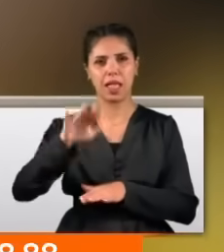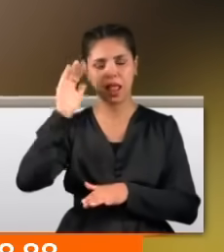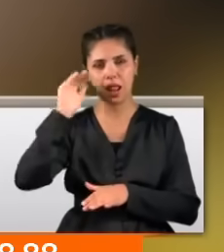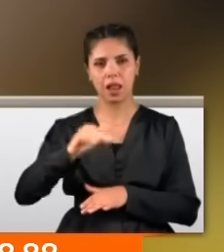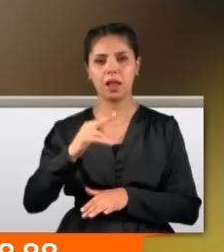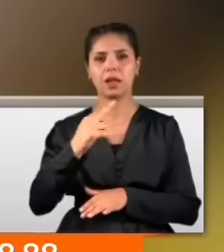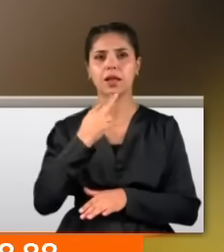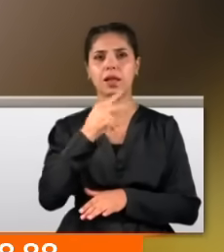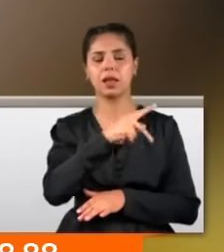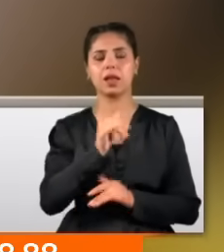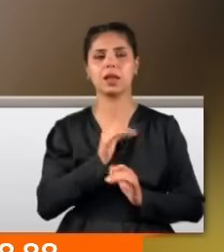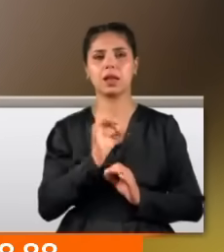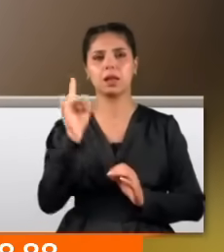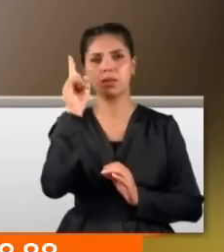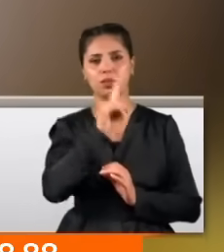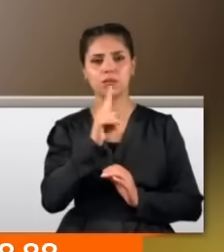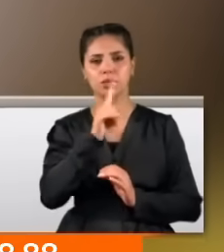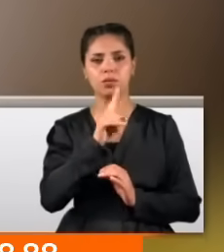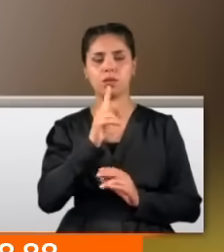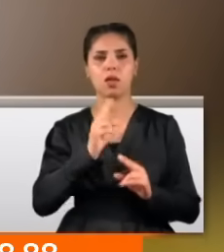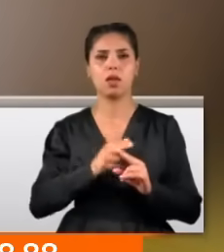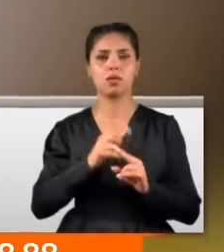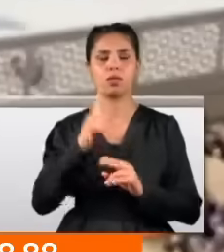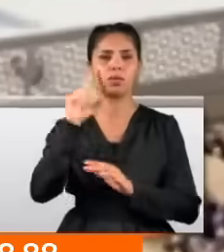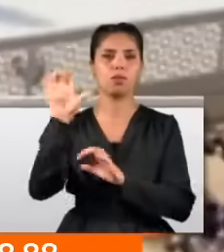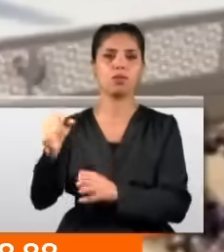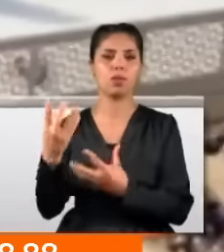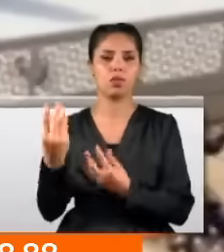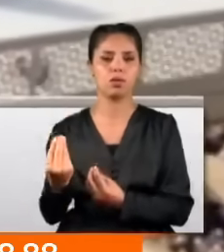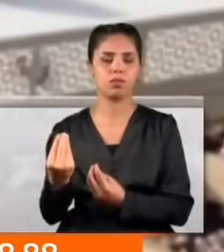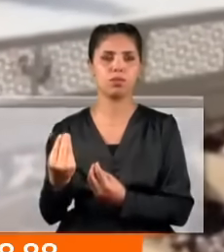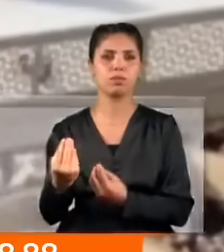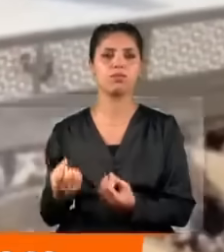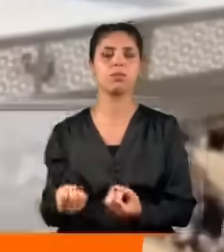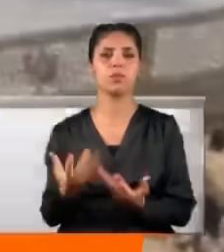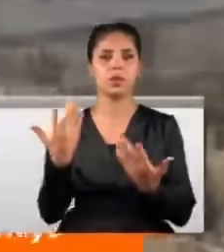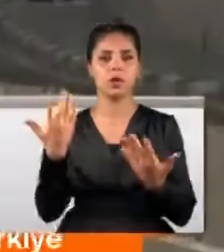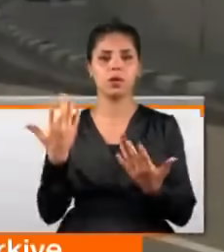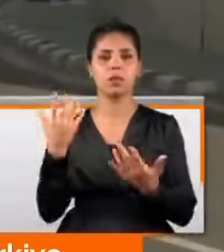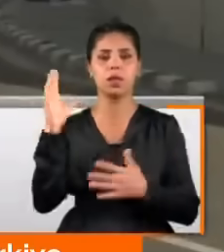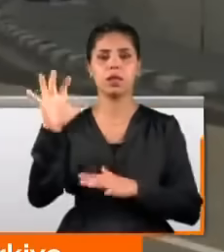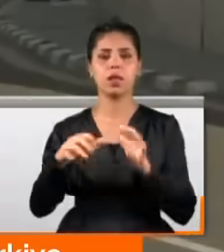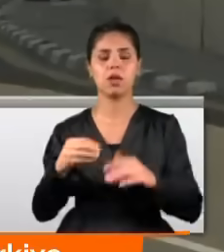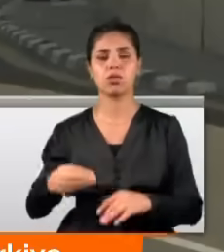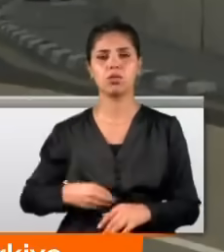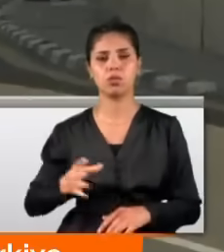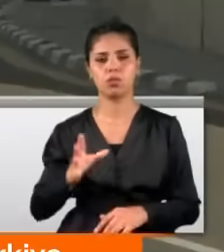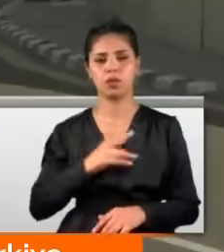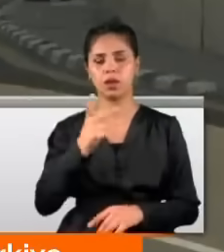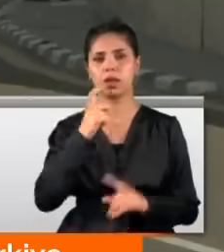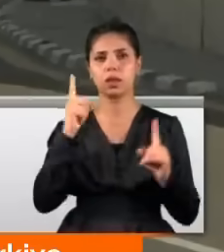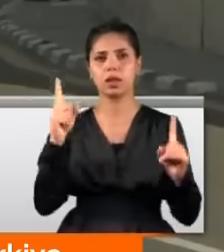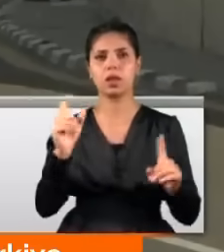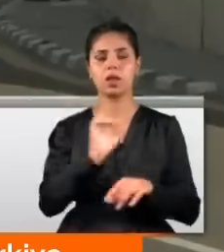bir kadını rahatsız ettiği gerekçesiyle apar topar gözaltına alındı. Yetmedi, tacizle suçlandı, 2 yıl